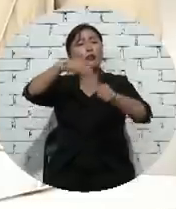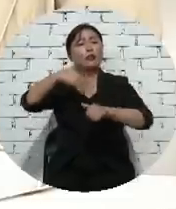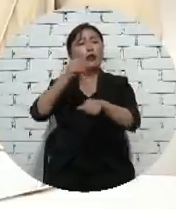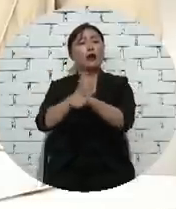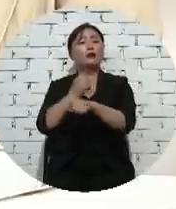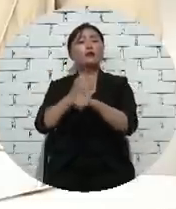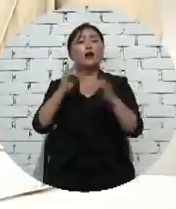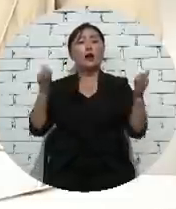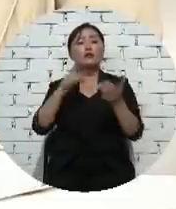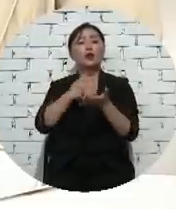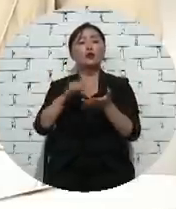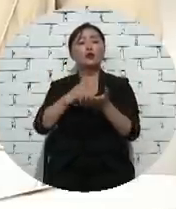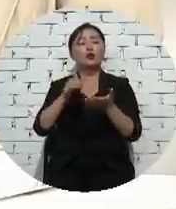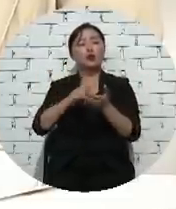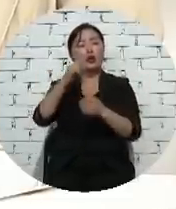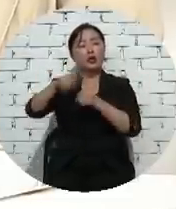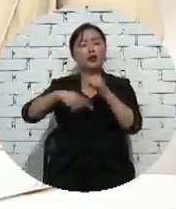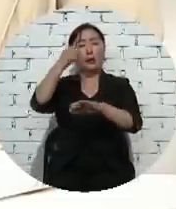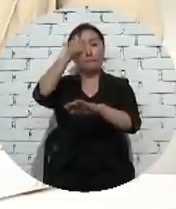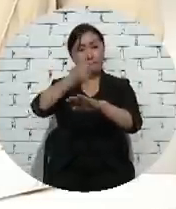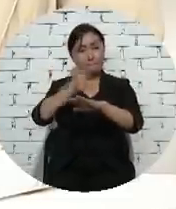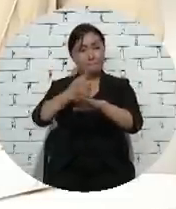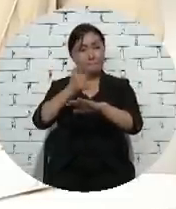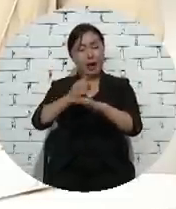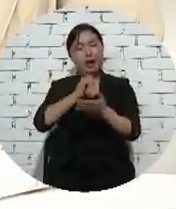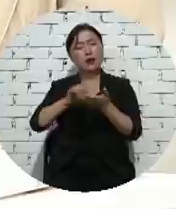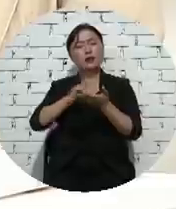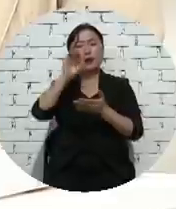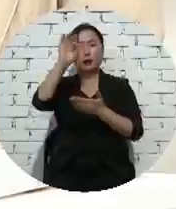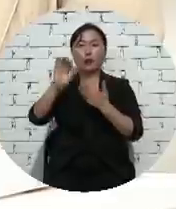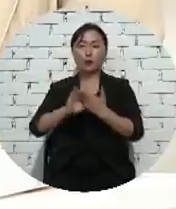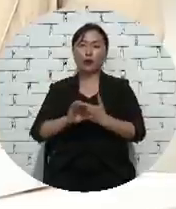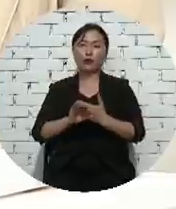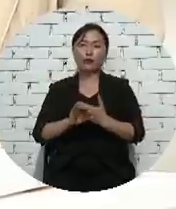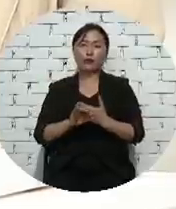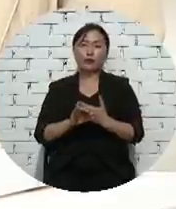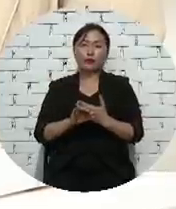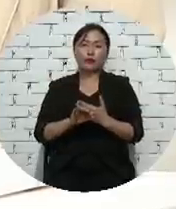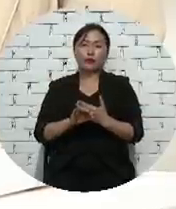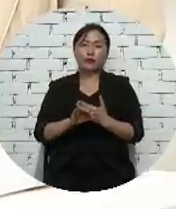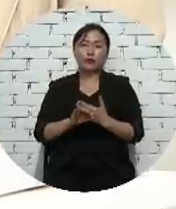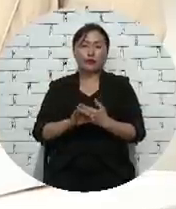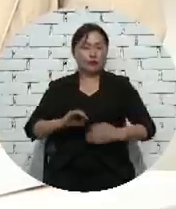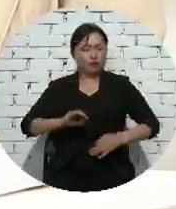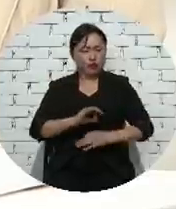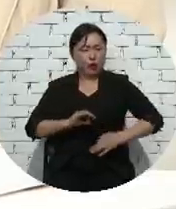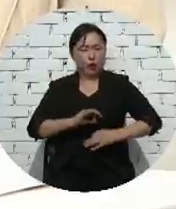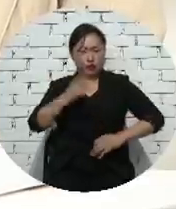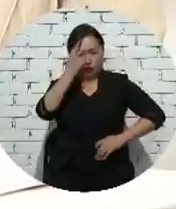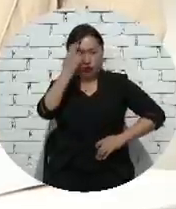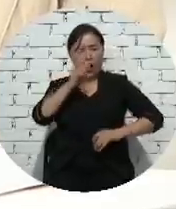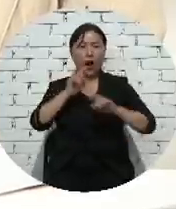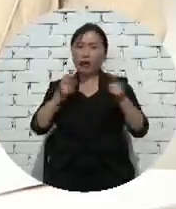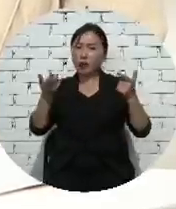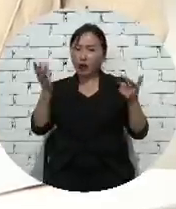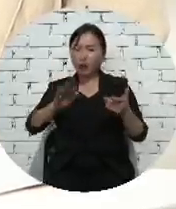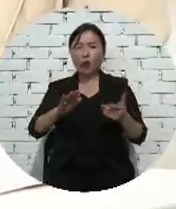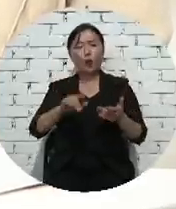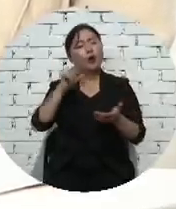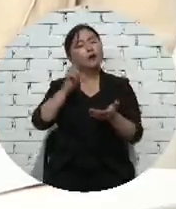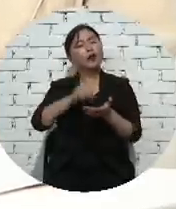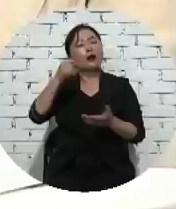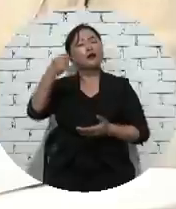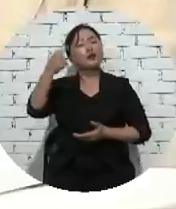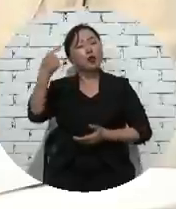사람들의 숫자가 연말에 한번 계산을 해보면요. 그런 적폐수산이 뭐니 이런 걸 안 해도 한 천에서 이천